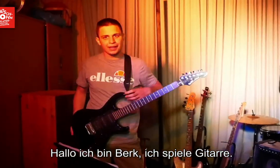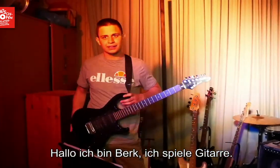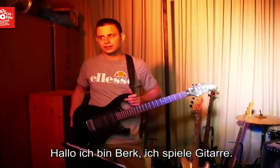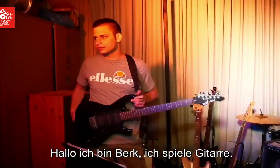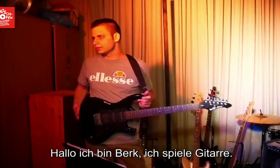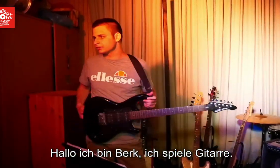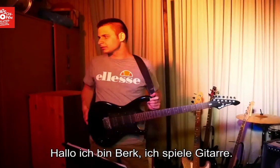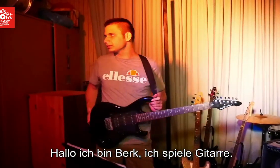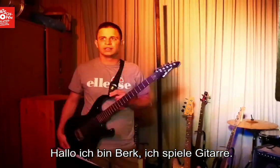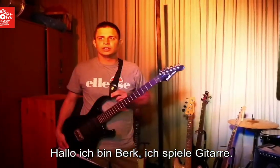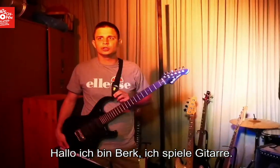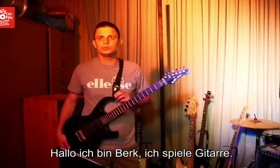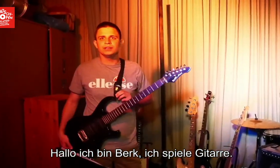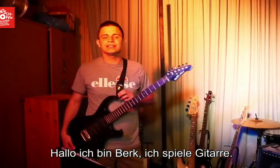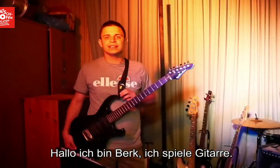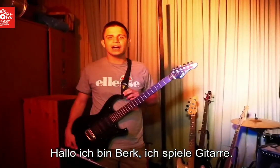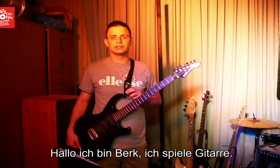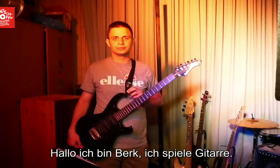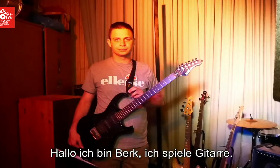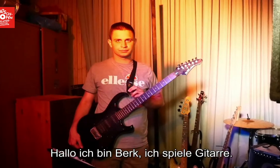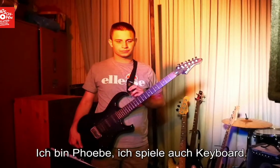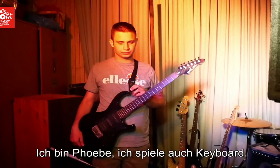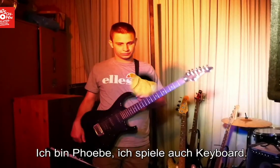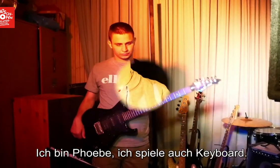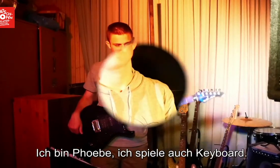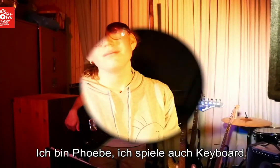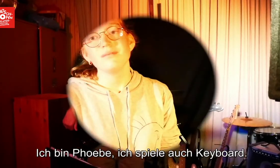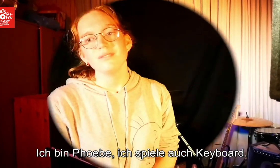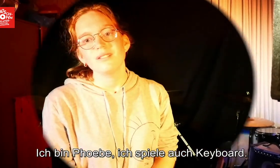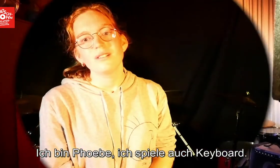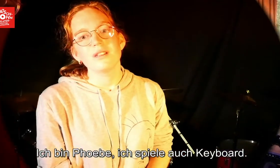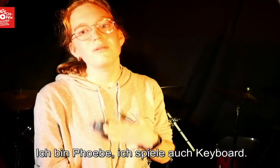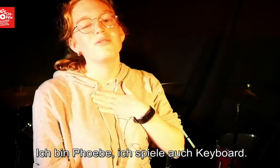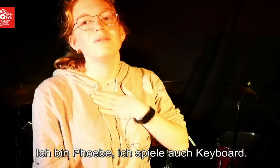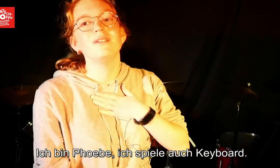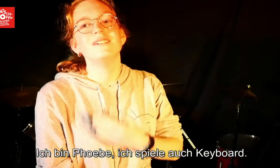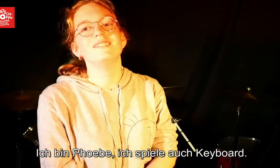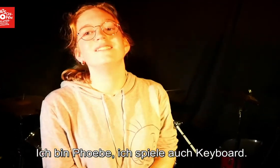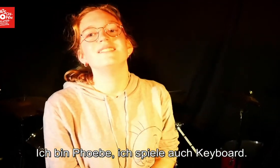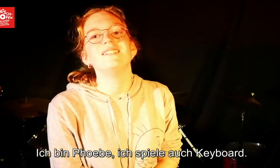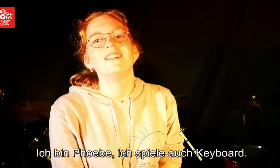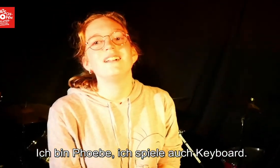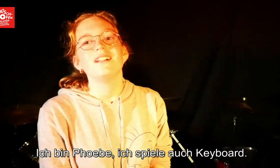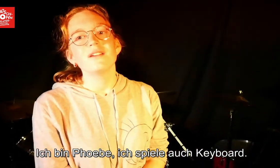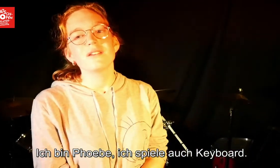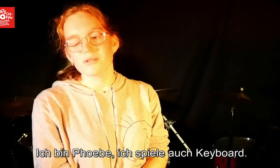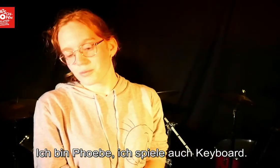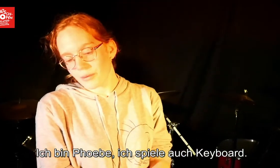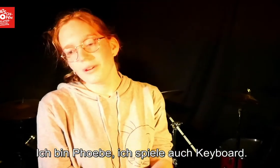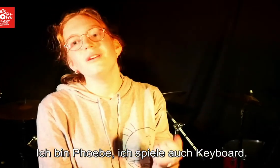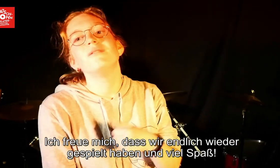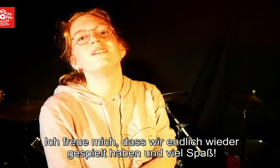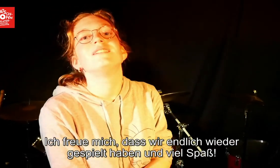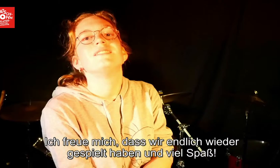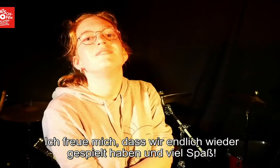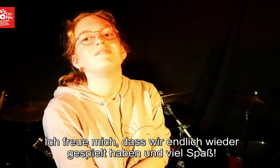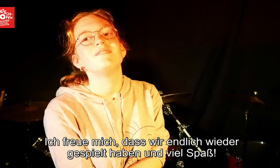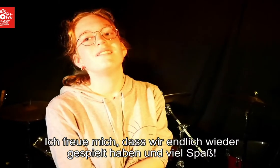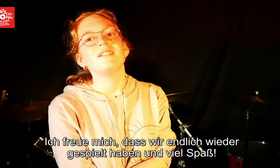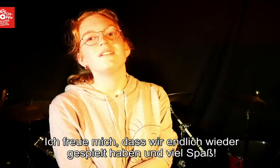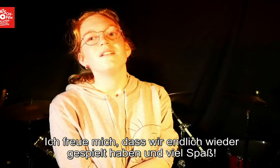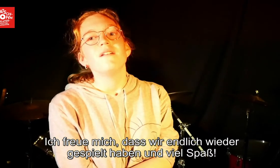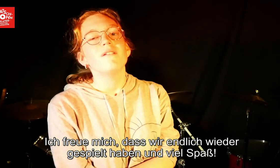Hallo, ich bin Bert. Ich spiele Gitarre. Ich bin Phoebe. Ich spiele auch